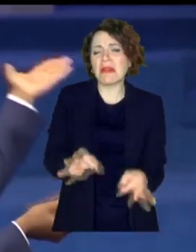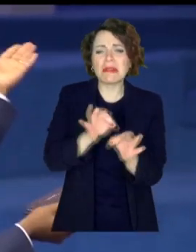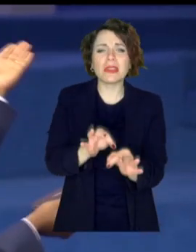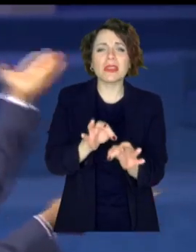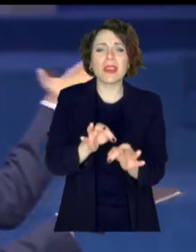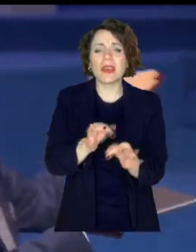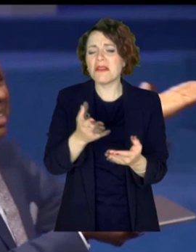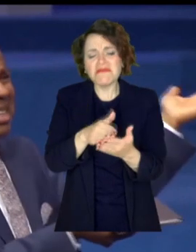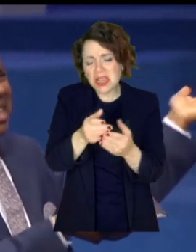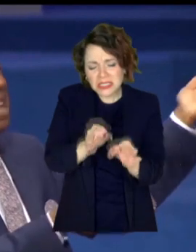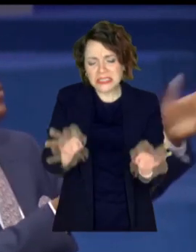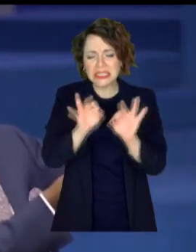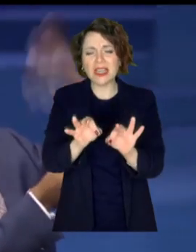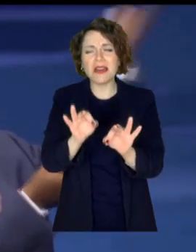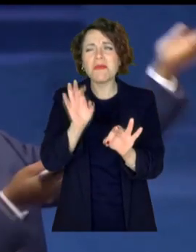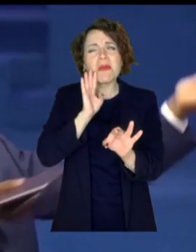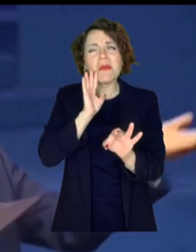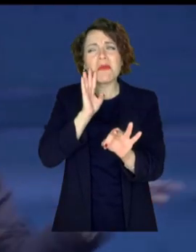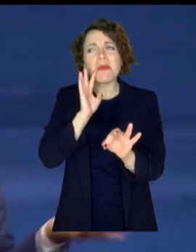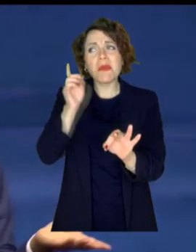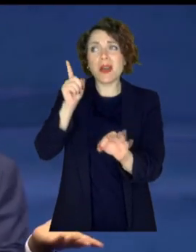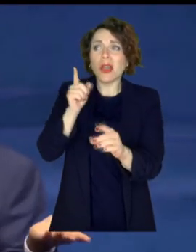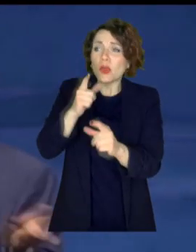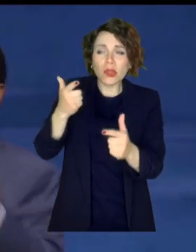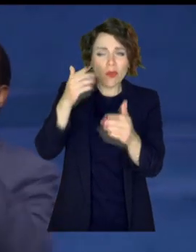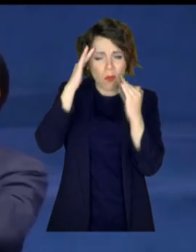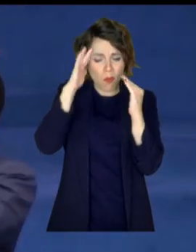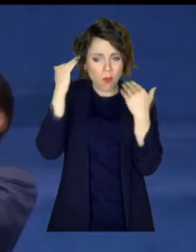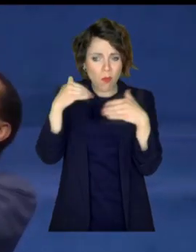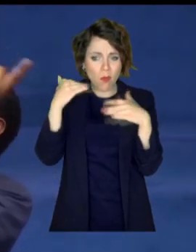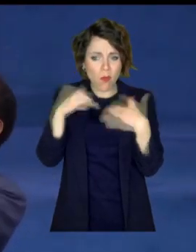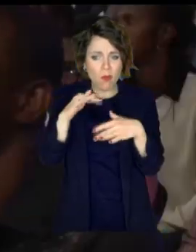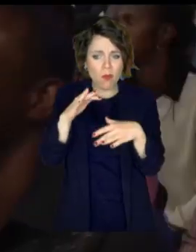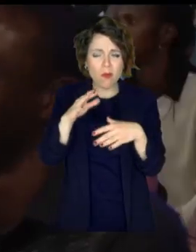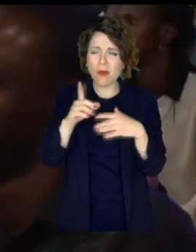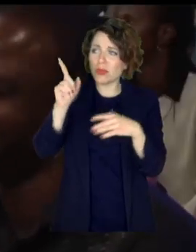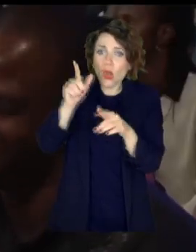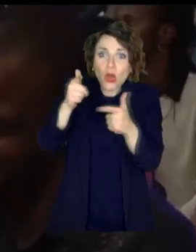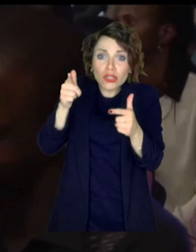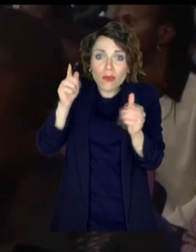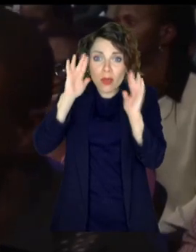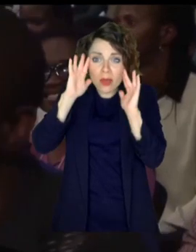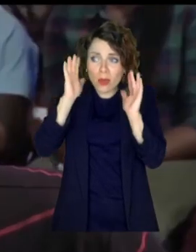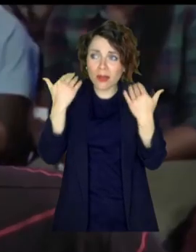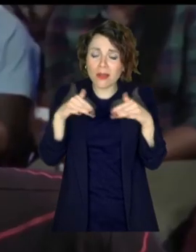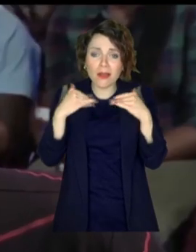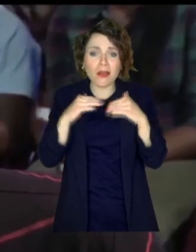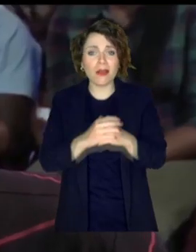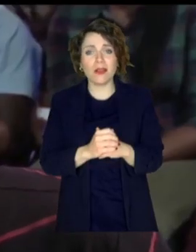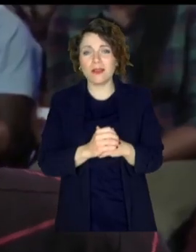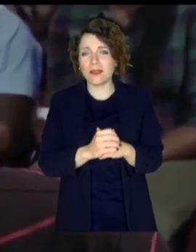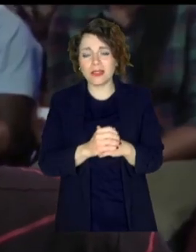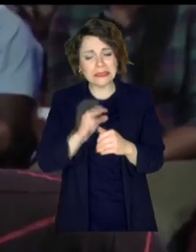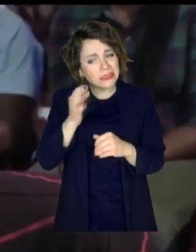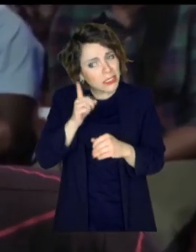cospetto. Oh Padre, se non fosse per te, se non fosse per te,